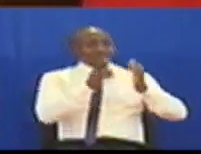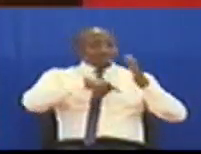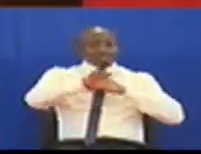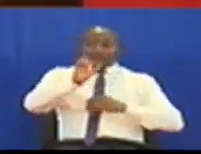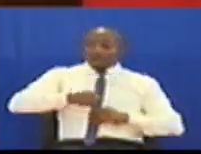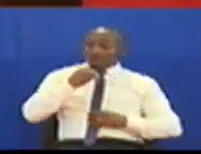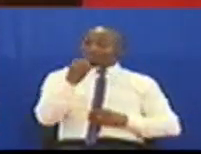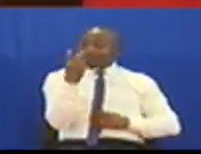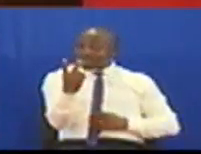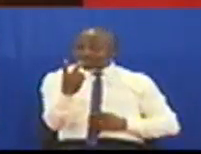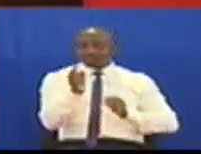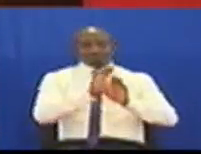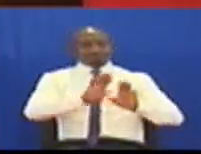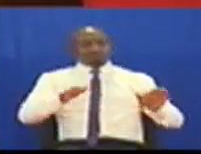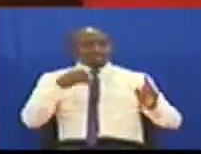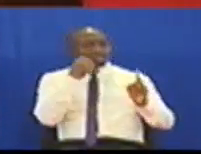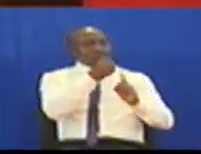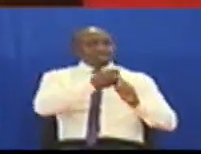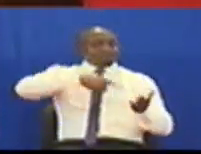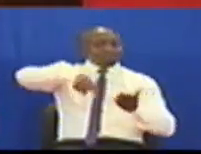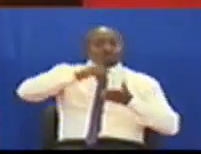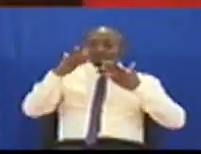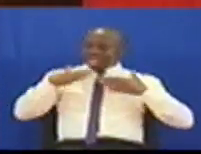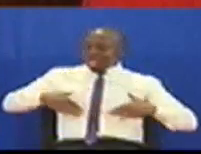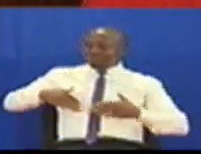pili anadili na vituo vya afya na zahanati tu.